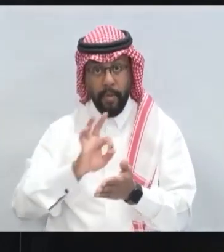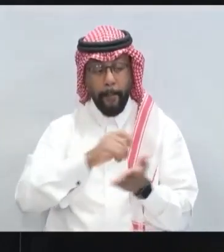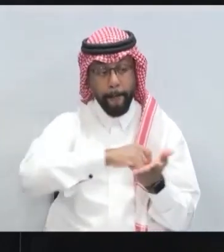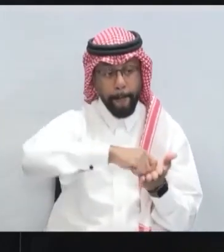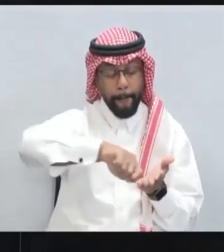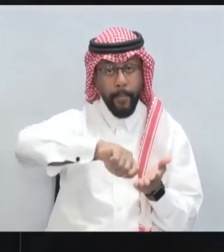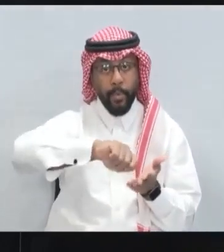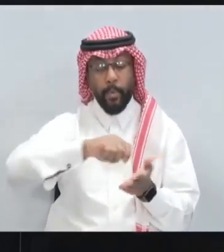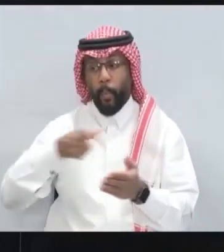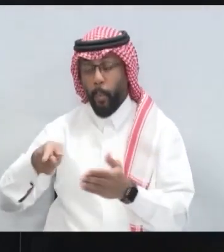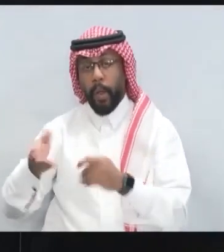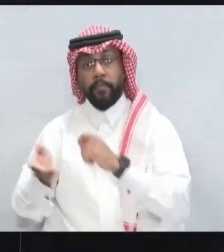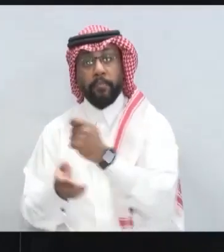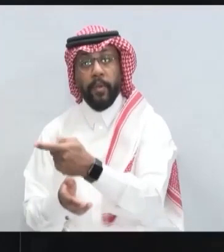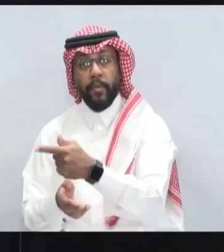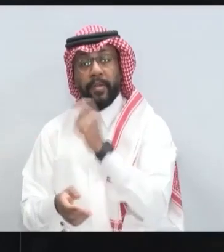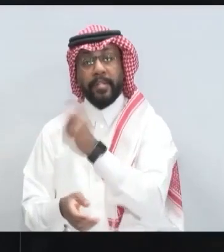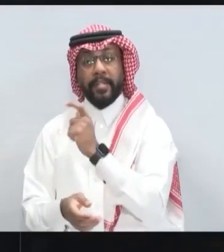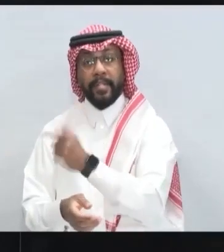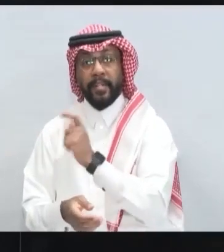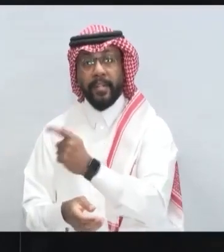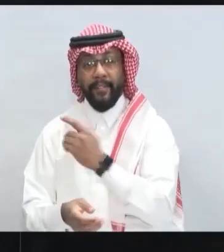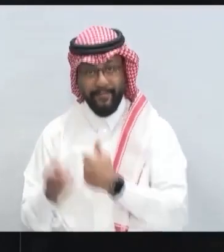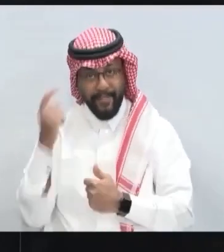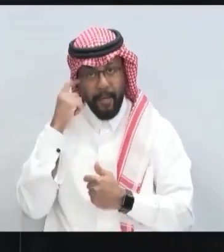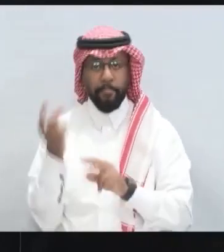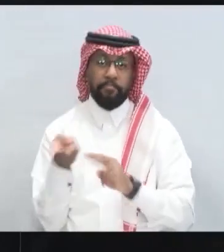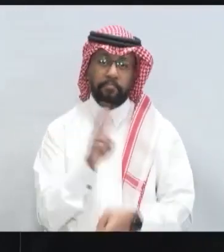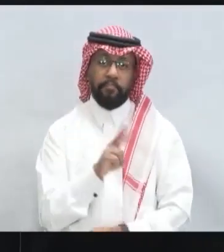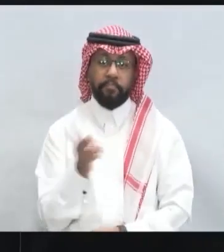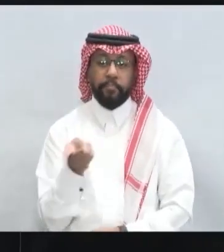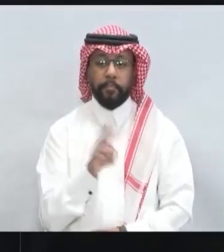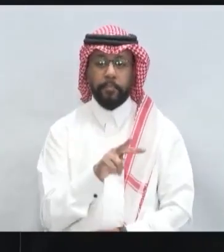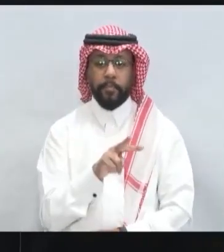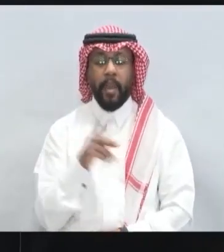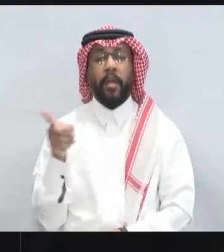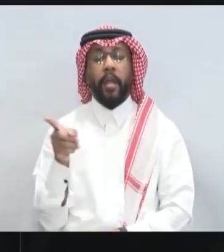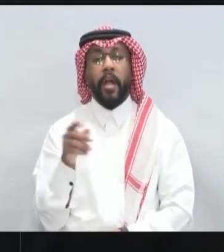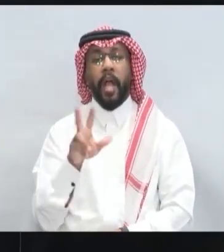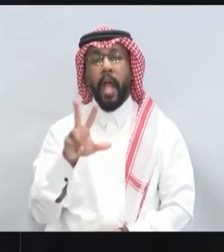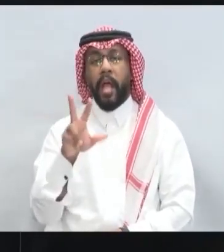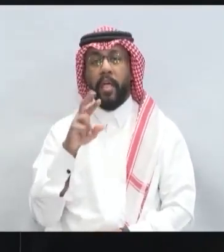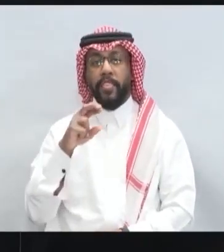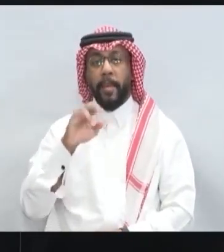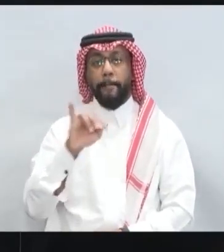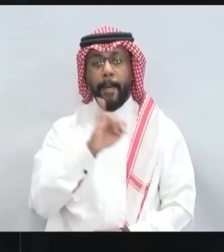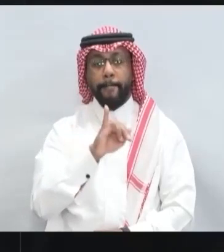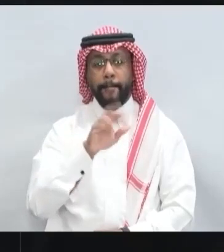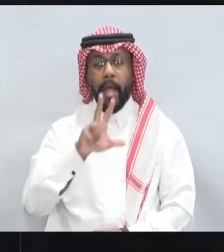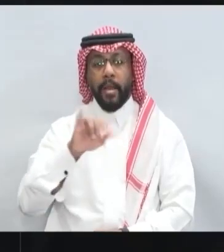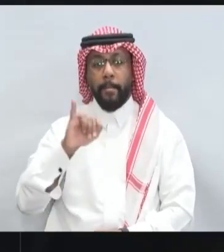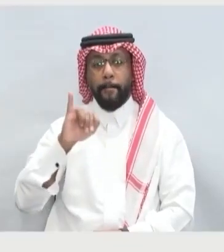مباشره تدفع النقد وهنالك شركات تقوم بالدفع بعد التصريف وغيره وبالتالي هذا ما يسمى بالذمم